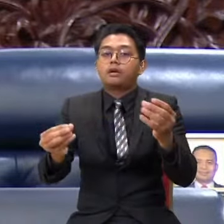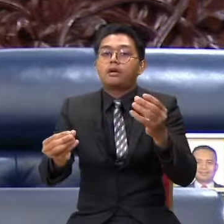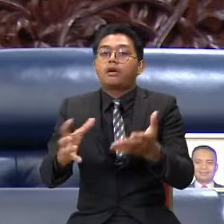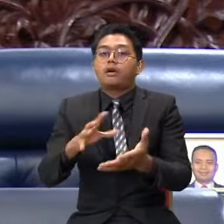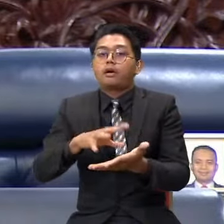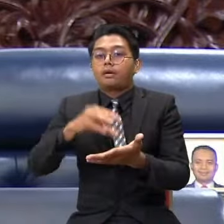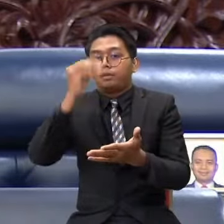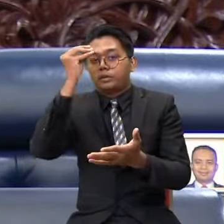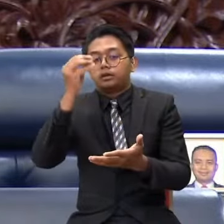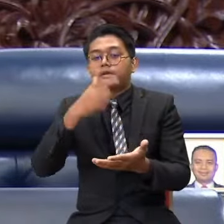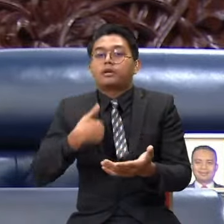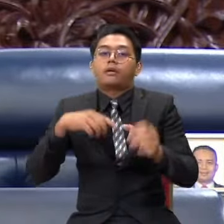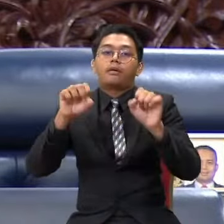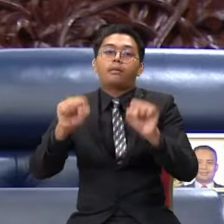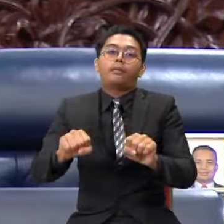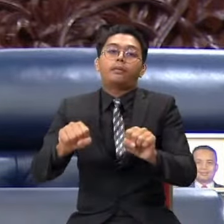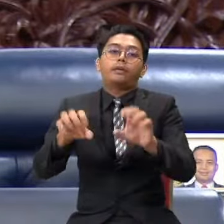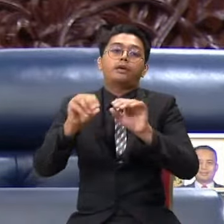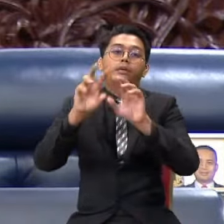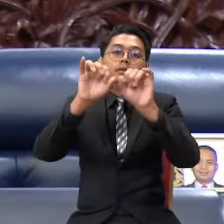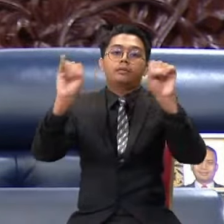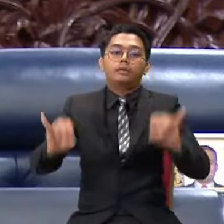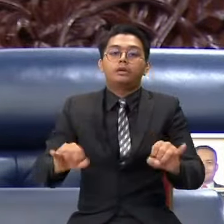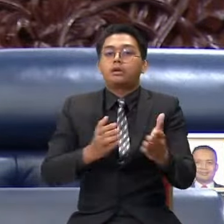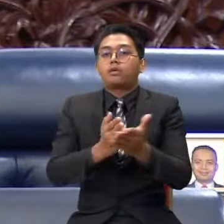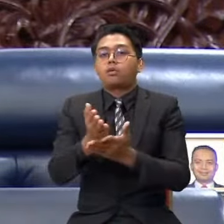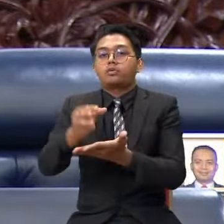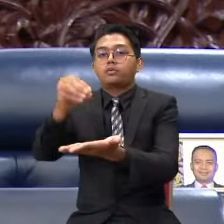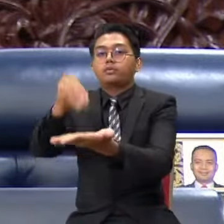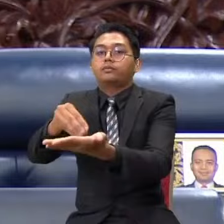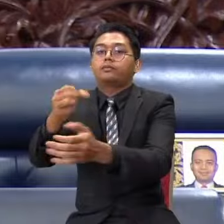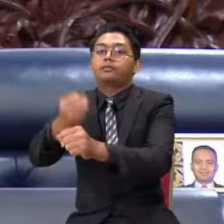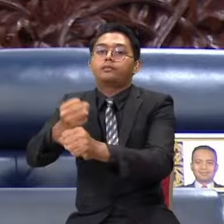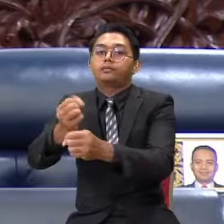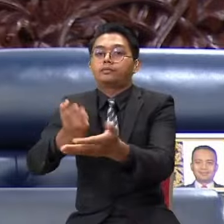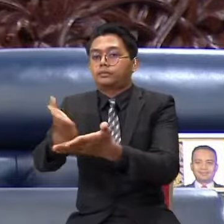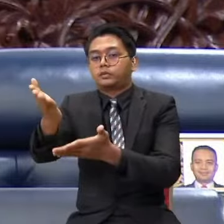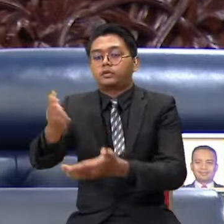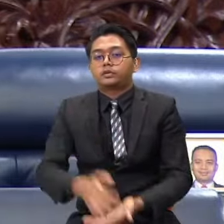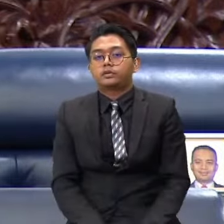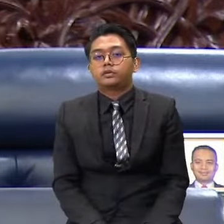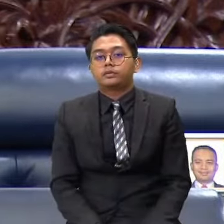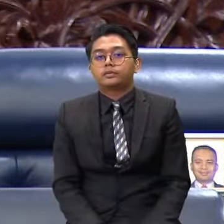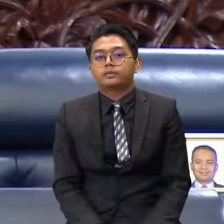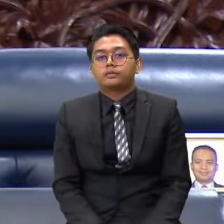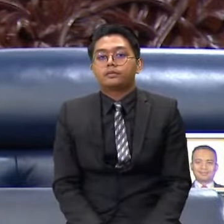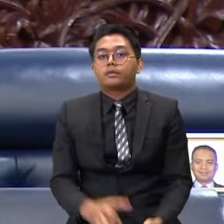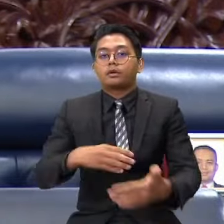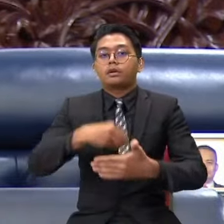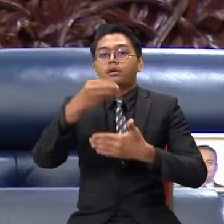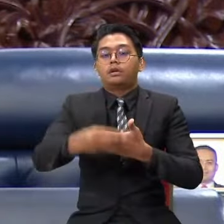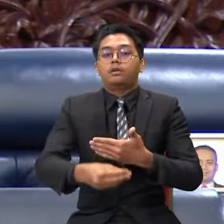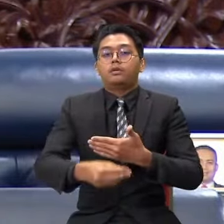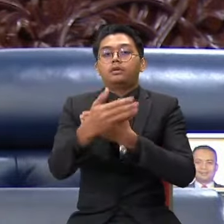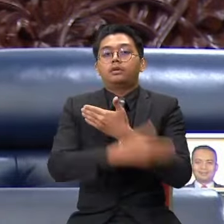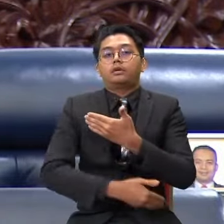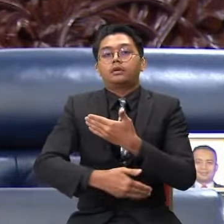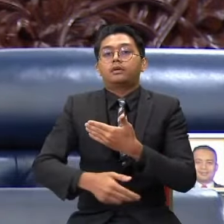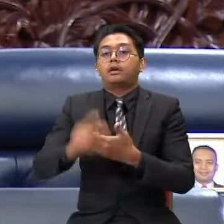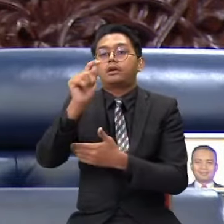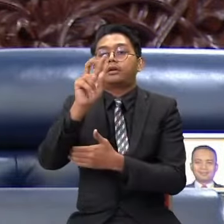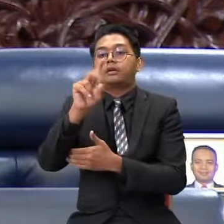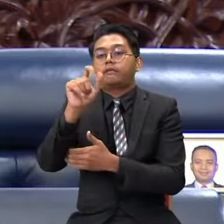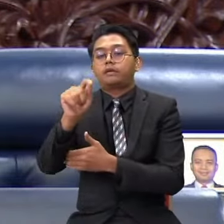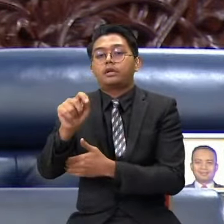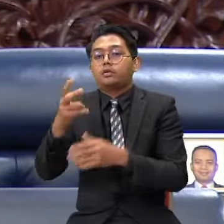search dan mereka boleh Terus dapat pekerjaan di Syarikat multinasional besar dan di luar negara twwb ini diiktiraf